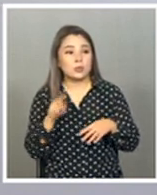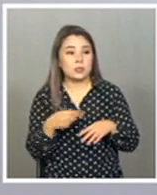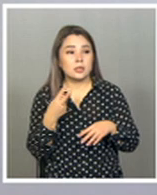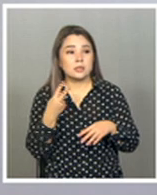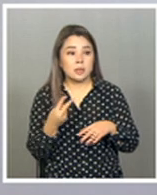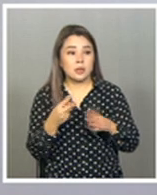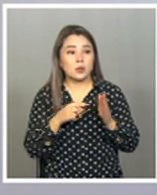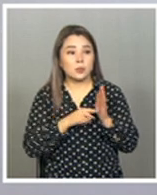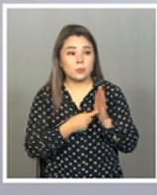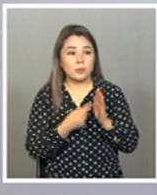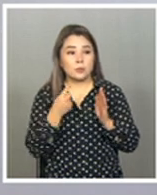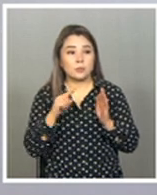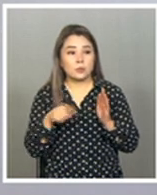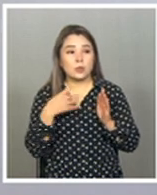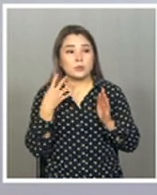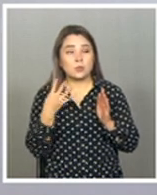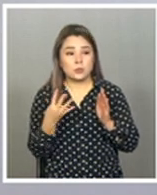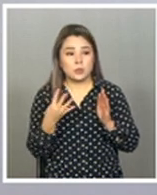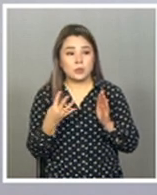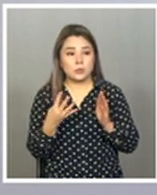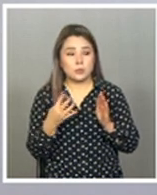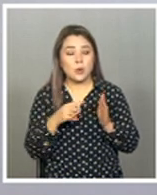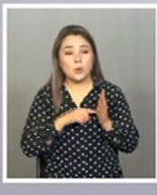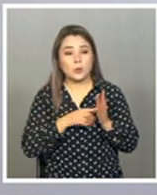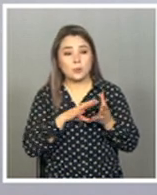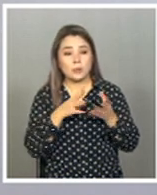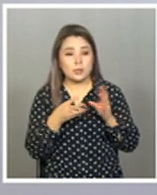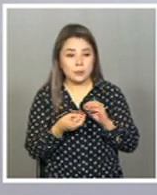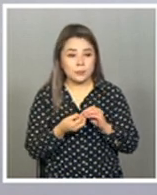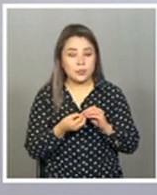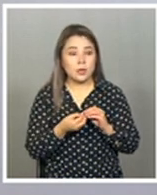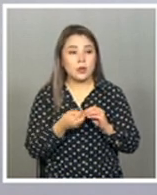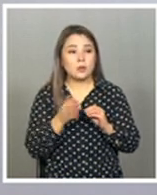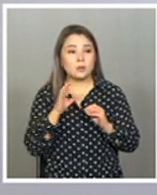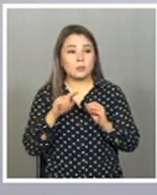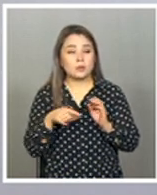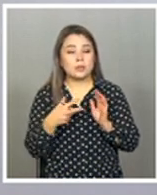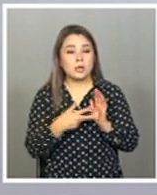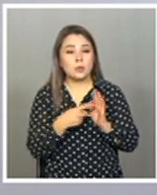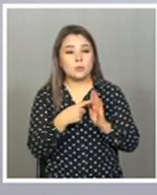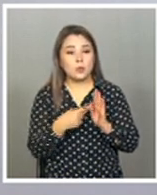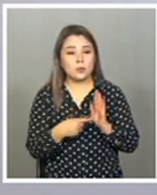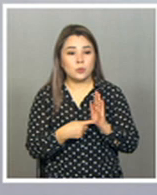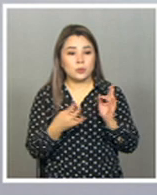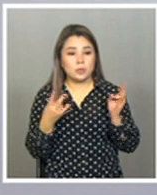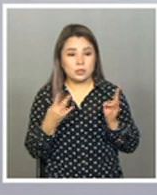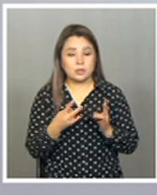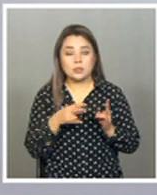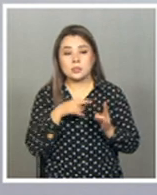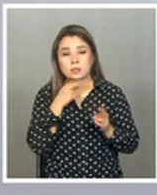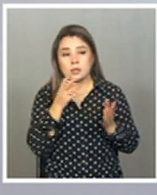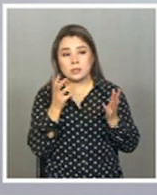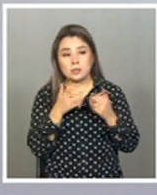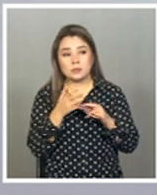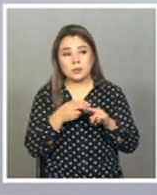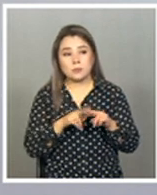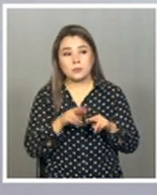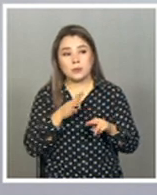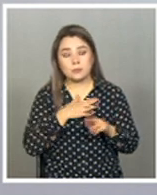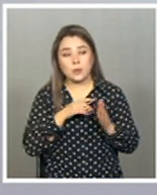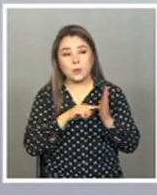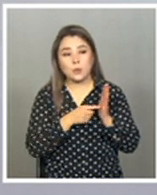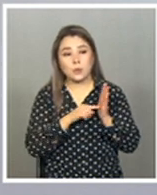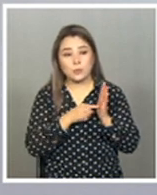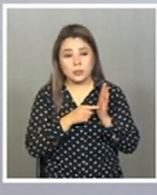мен 1,4 көбейтіндісін 0,8 санына бөлу керек. Бұл жерде біз